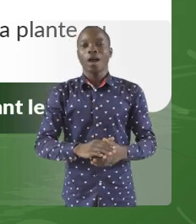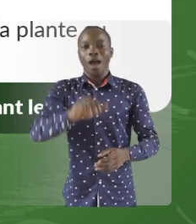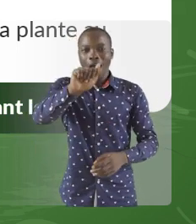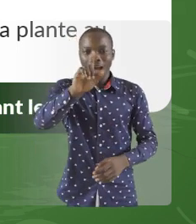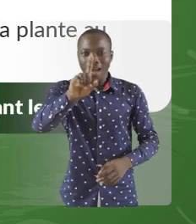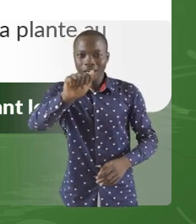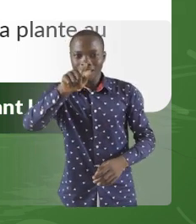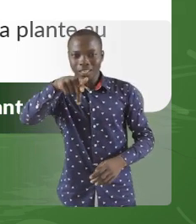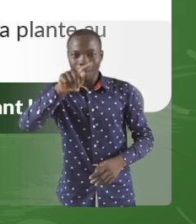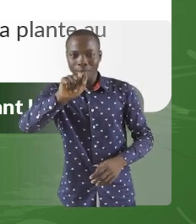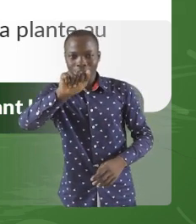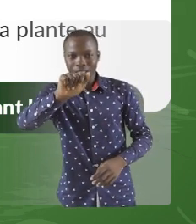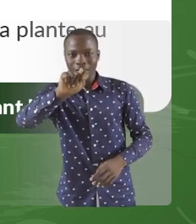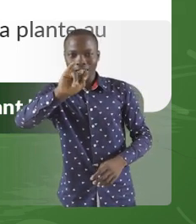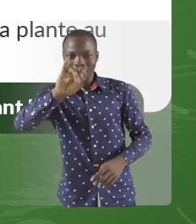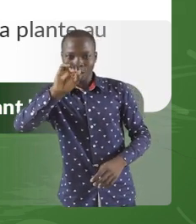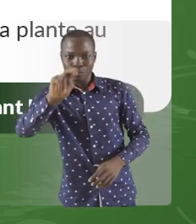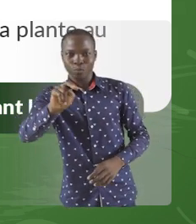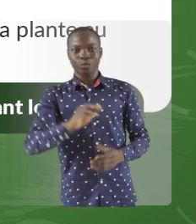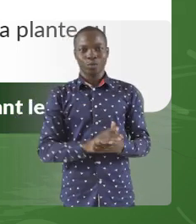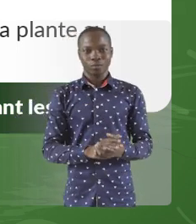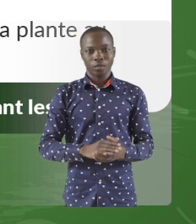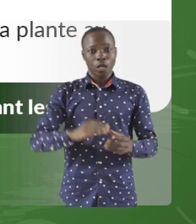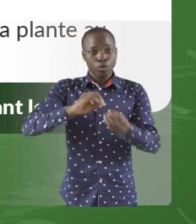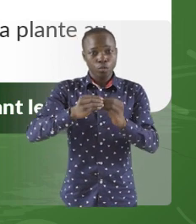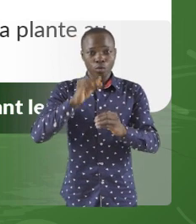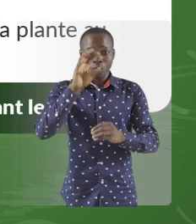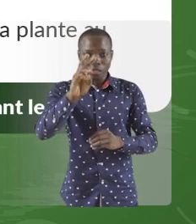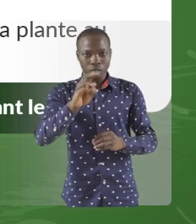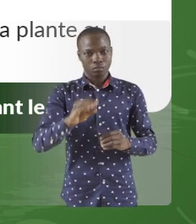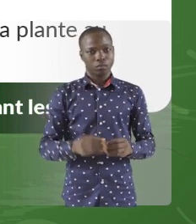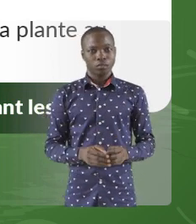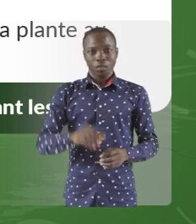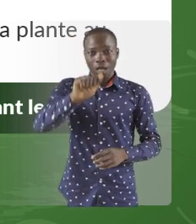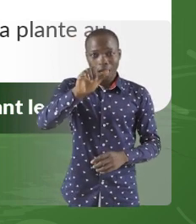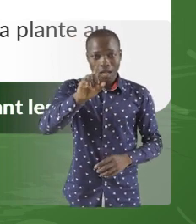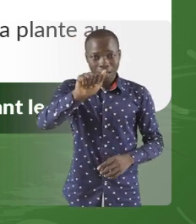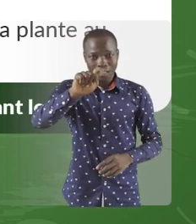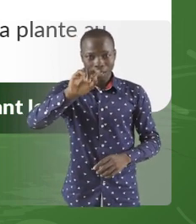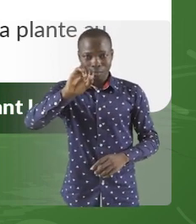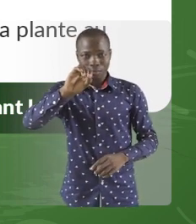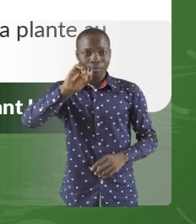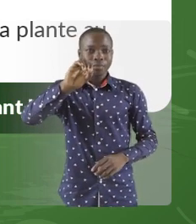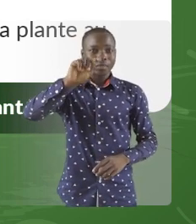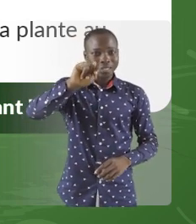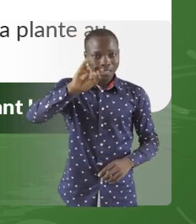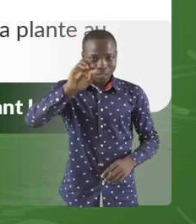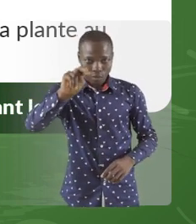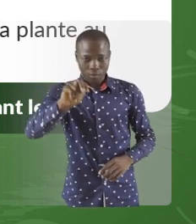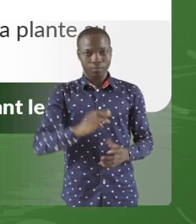D'adaptation. Donc, petit 6, adaptation. Donc, de la plante au type de sol.